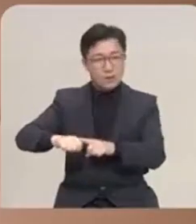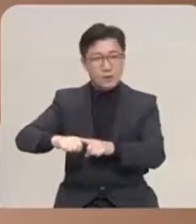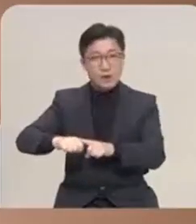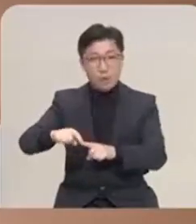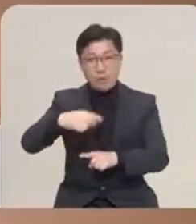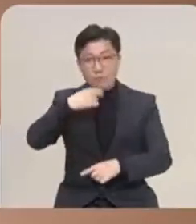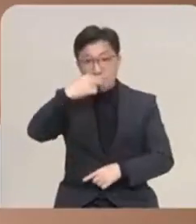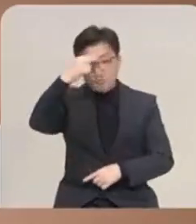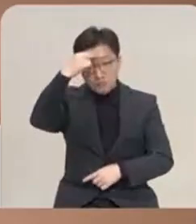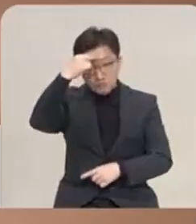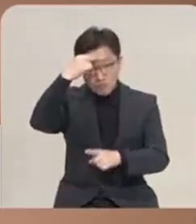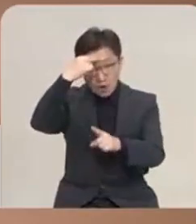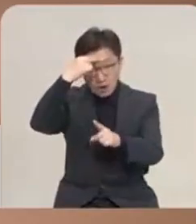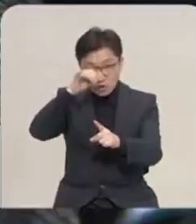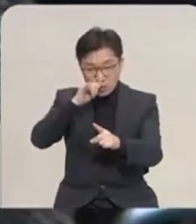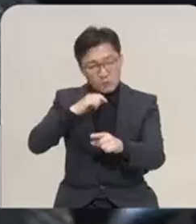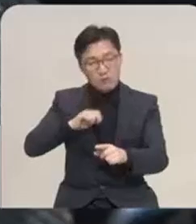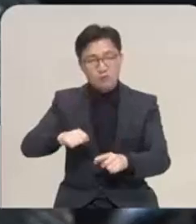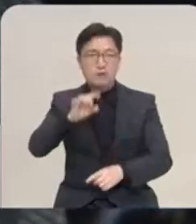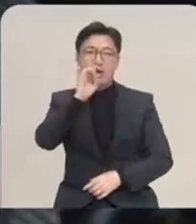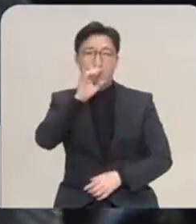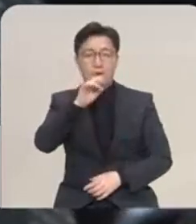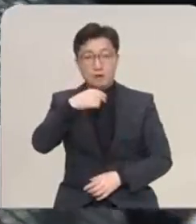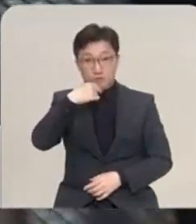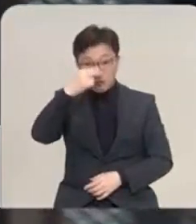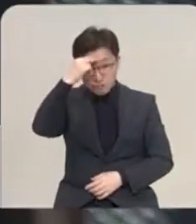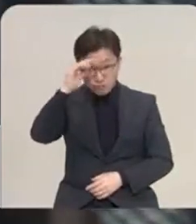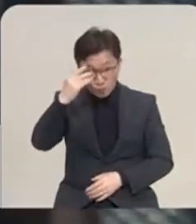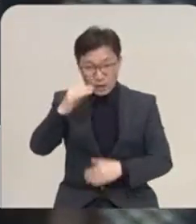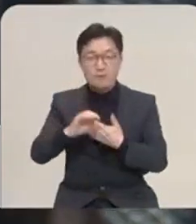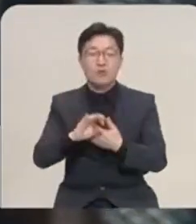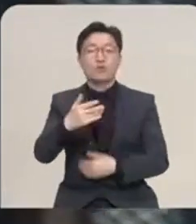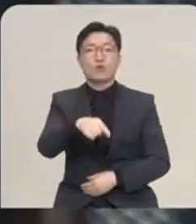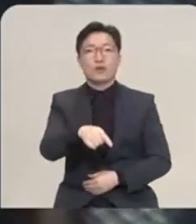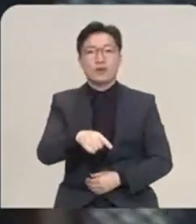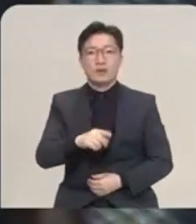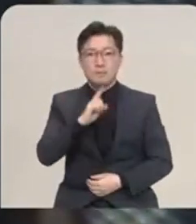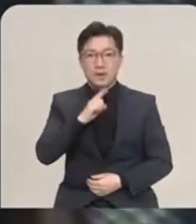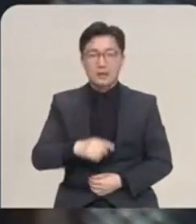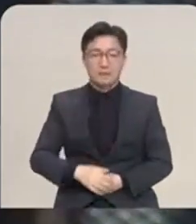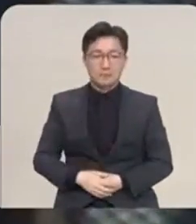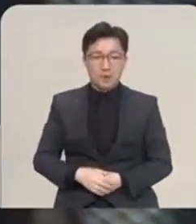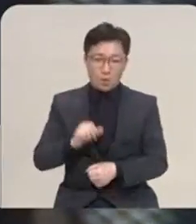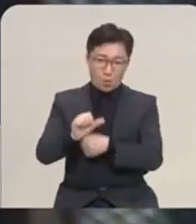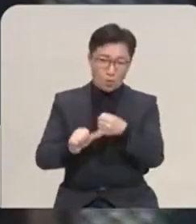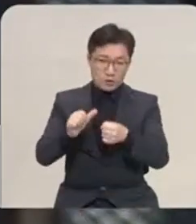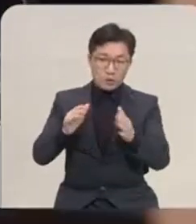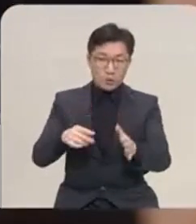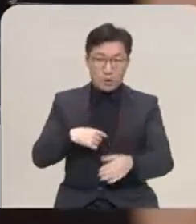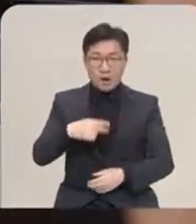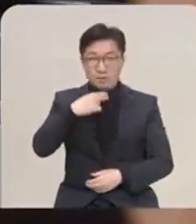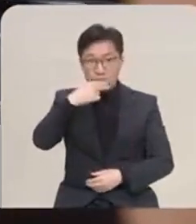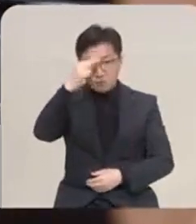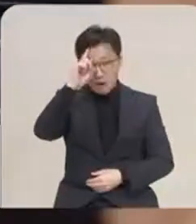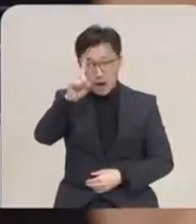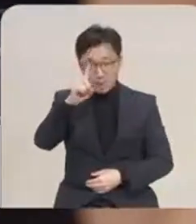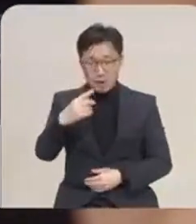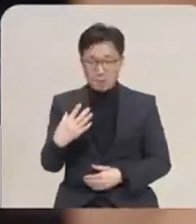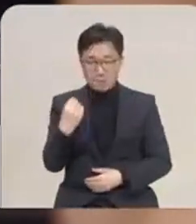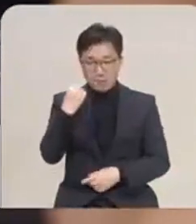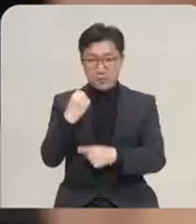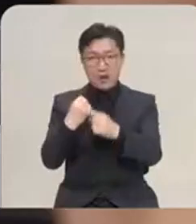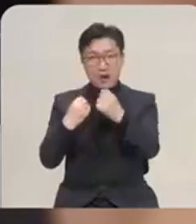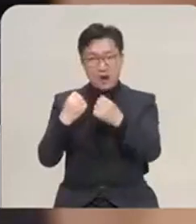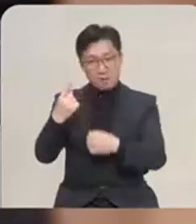상태가 아닌게 확인돼야 시동이 걸리는 음주운전 방지 장치입니다 5년 이내 음주운전으로 면허 취소를 두 번 당한